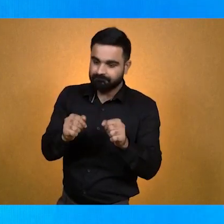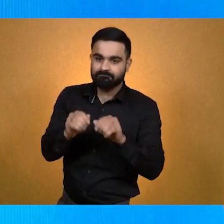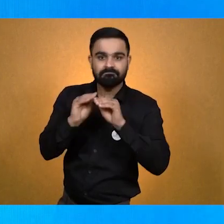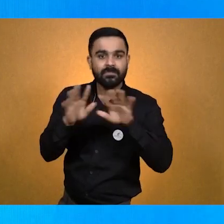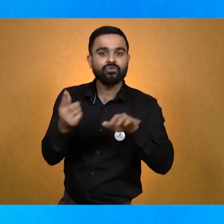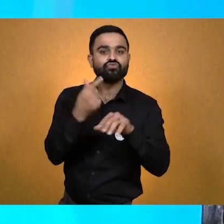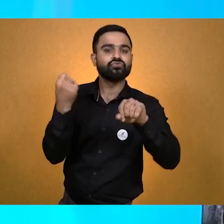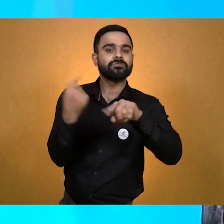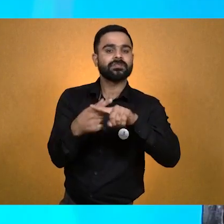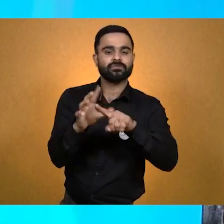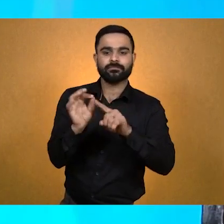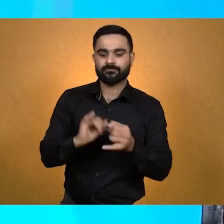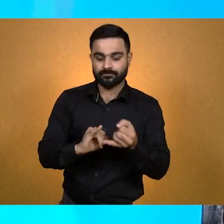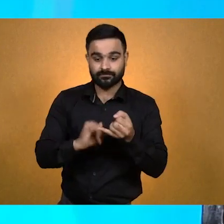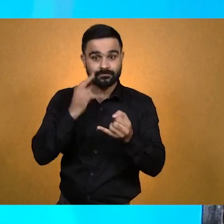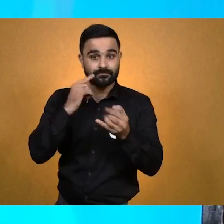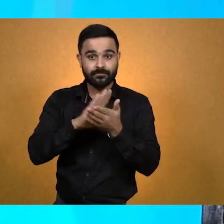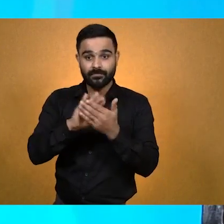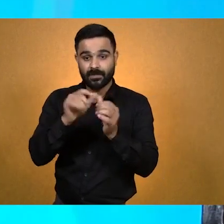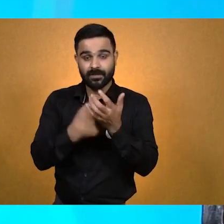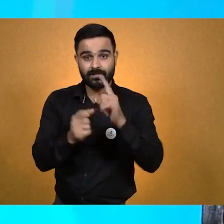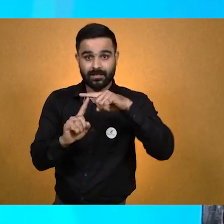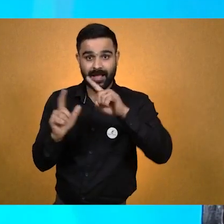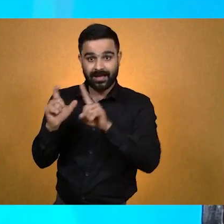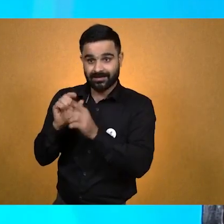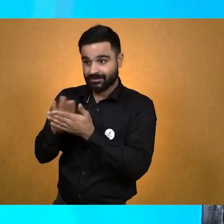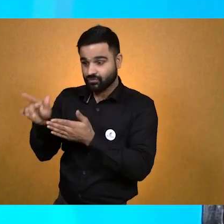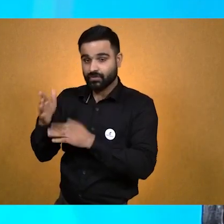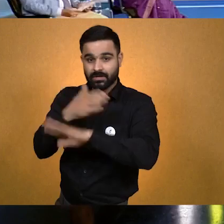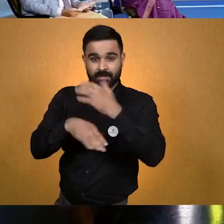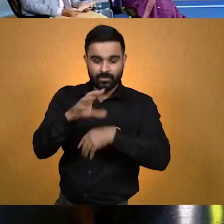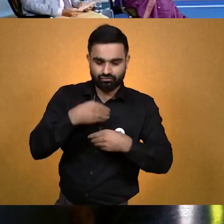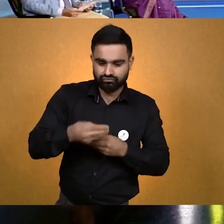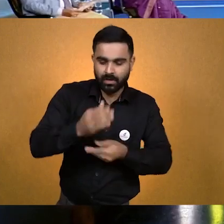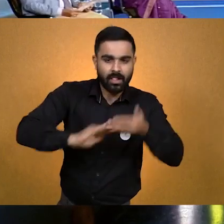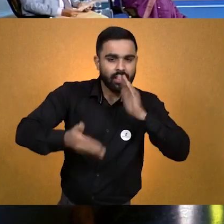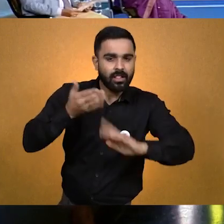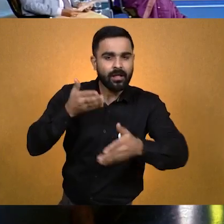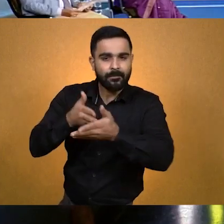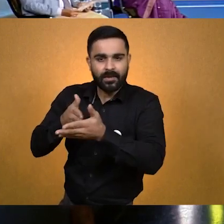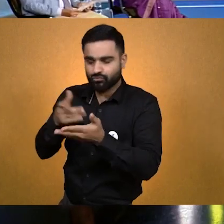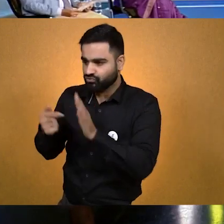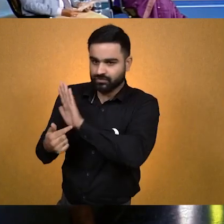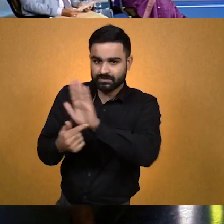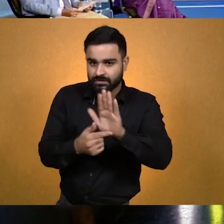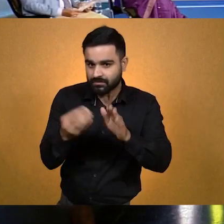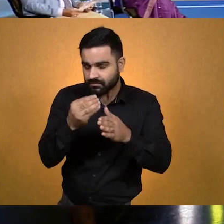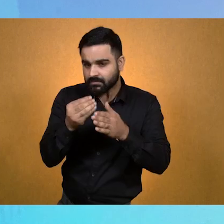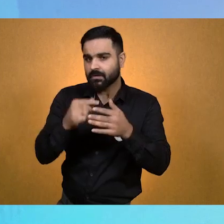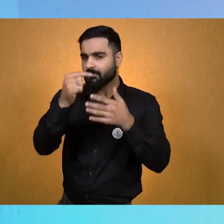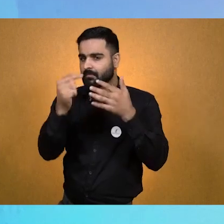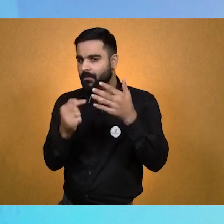on the ground. बिल्कुल. सिद्धार्थ, क्या आप जो दिव्यांग खिलाड़ी हैं उनके सामने आने वाली जो चुनौतियां हैं उनको दर्शाने वाले कुछ